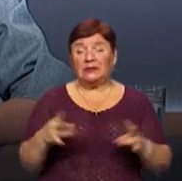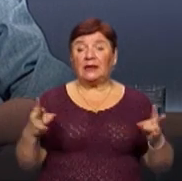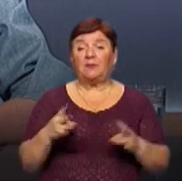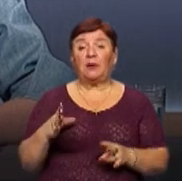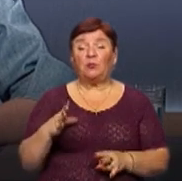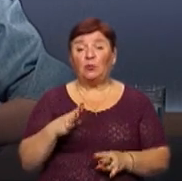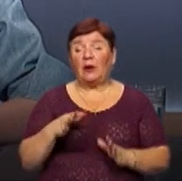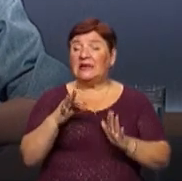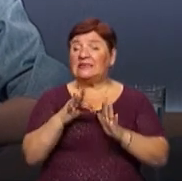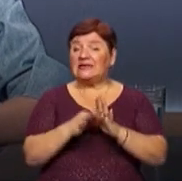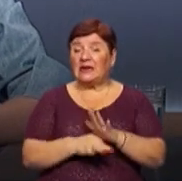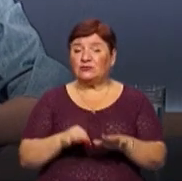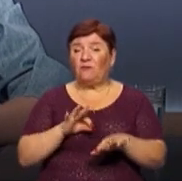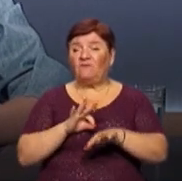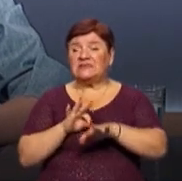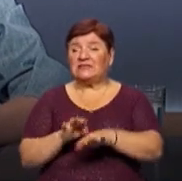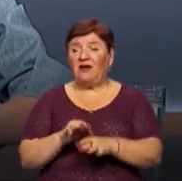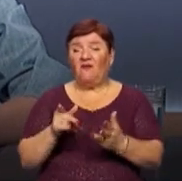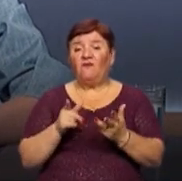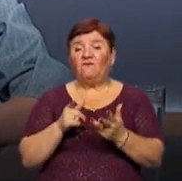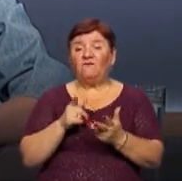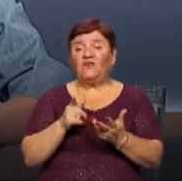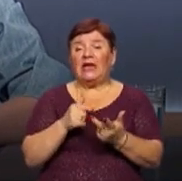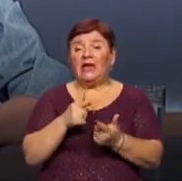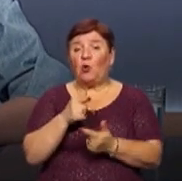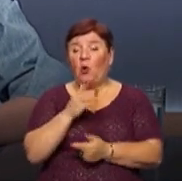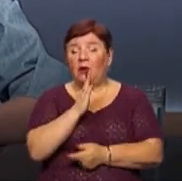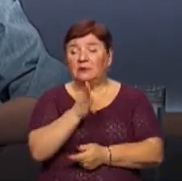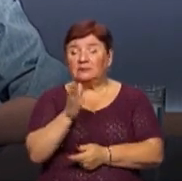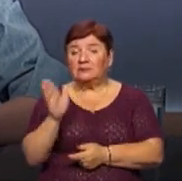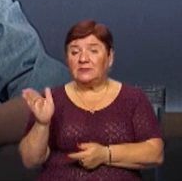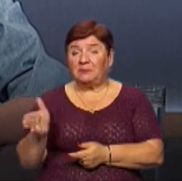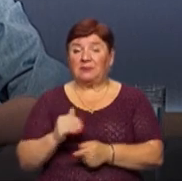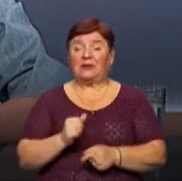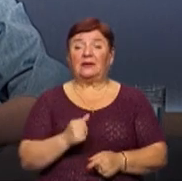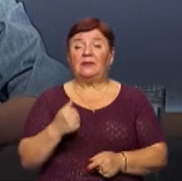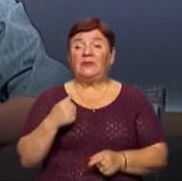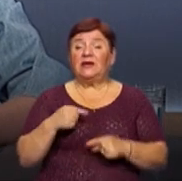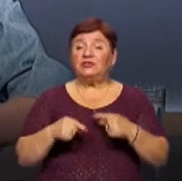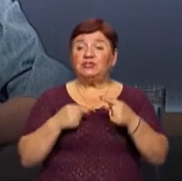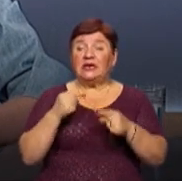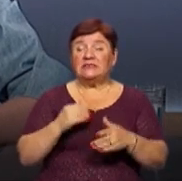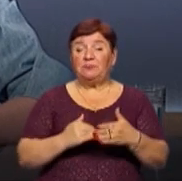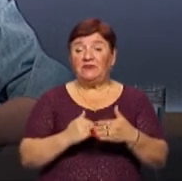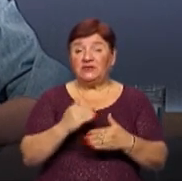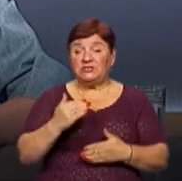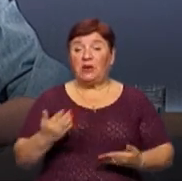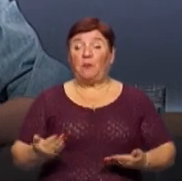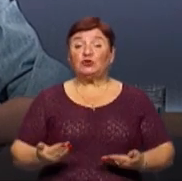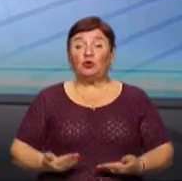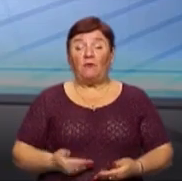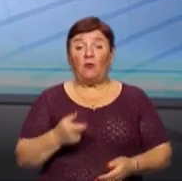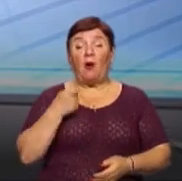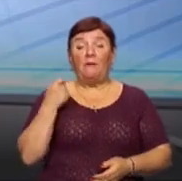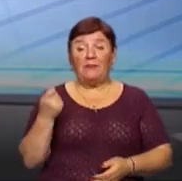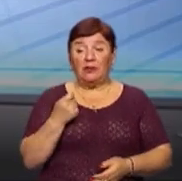було відразу вести в кількох напрямках, як я зрозуміла. Це стосувалося в першу чергу через підвищення прожиткового